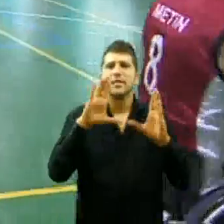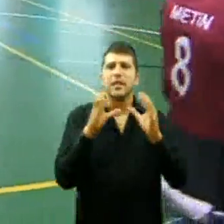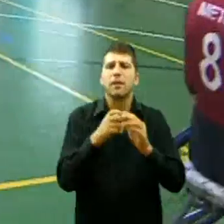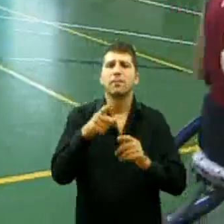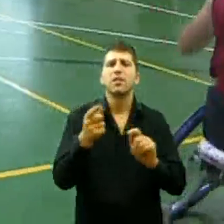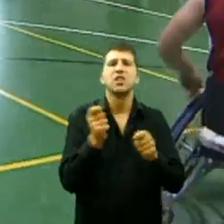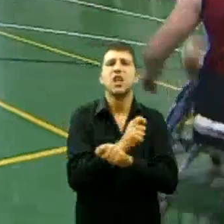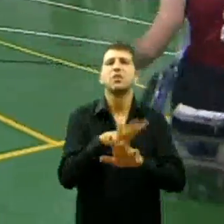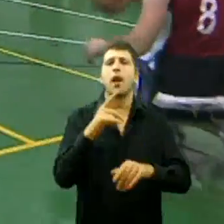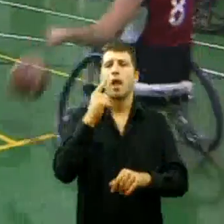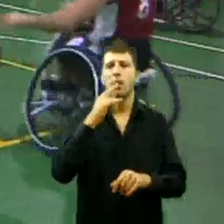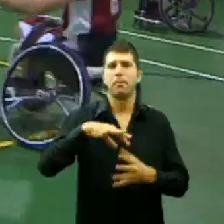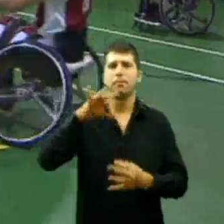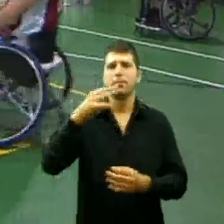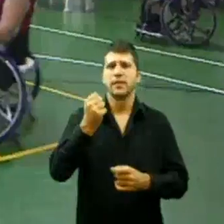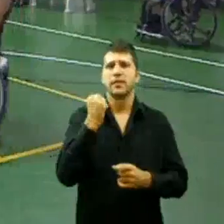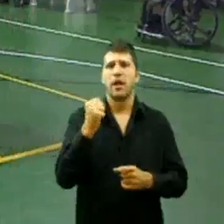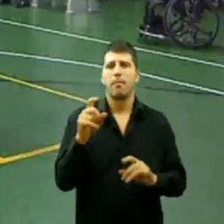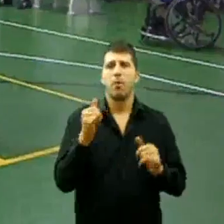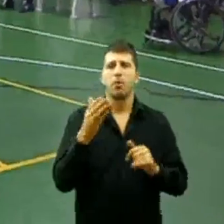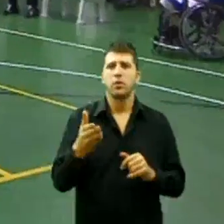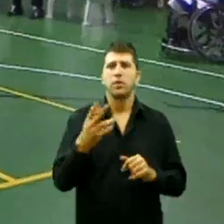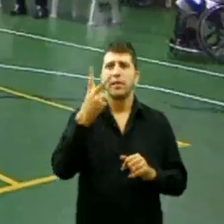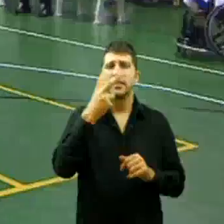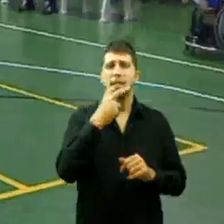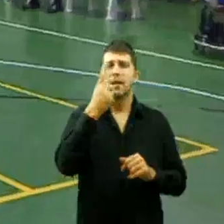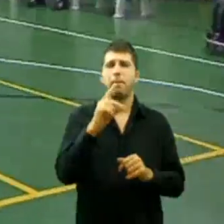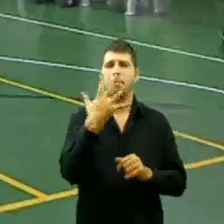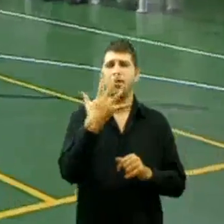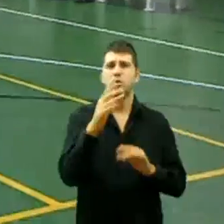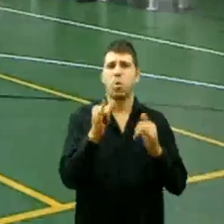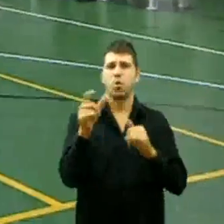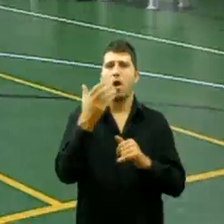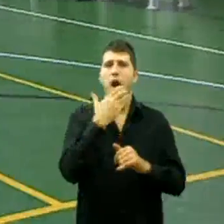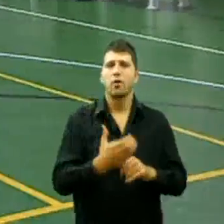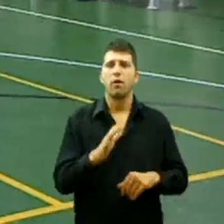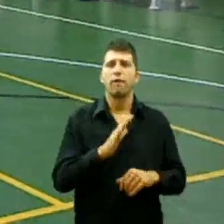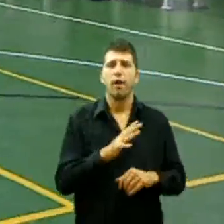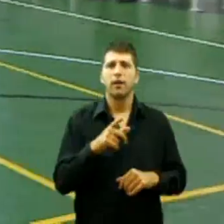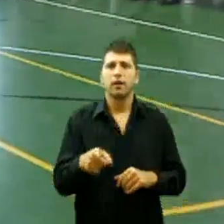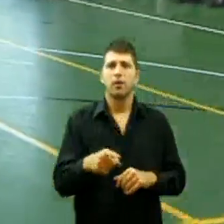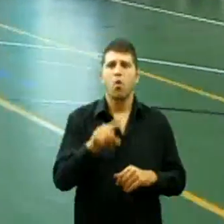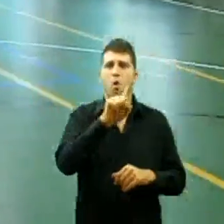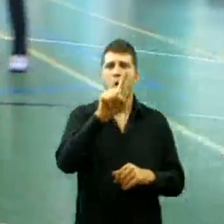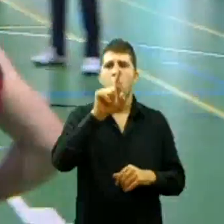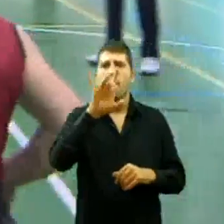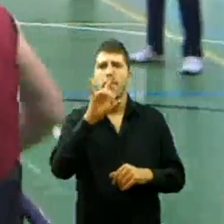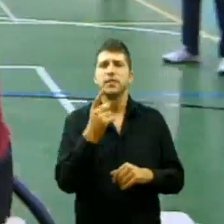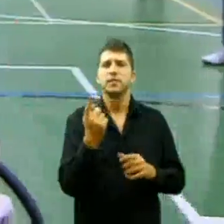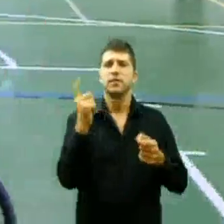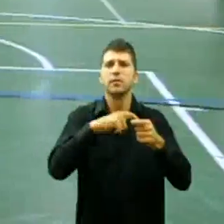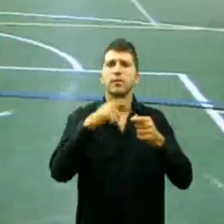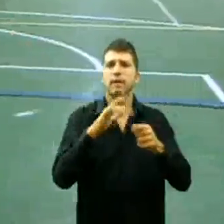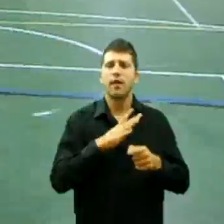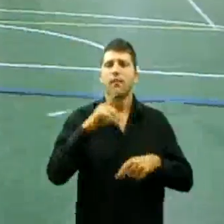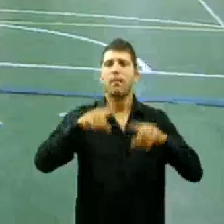görüntüleri eşliğinde röportaj devam ediyor. 2 senede ilk 5'te oynuyor. Ortalama 10 ile 15 sayı arasında sayısı var, bazen 20 sayısı